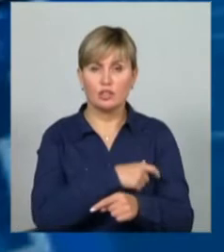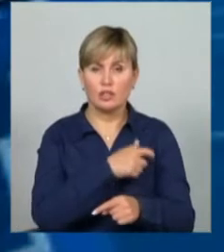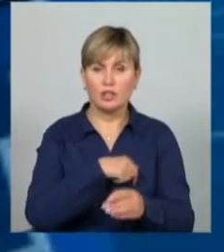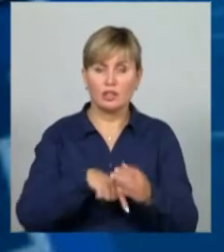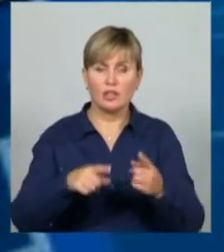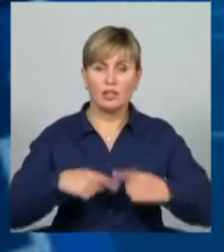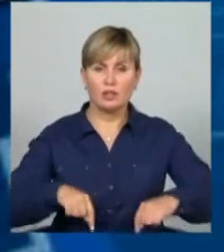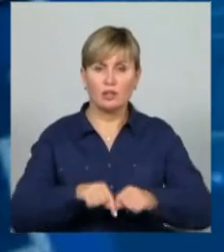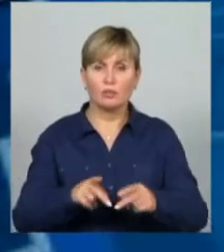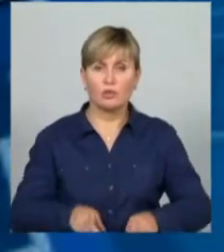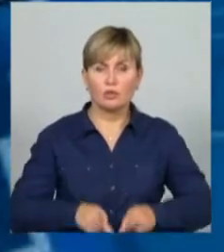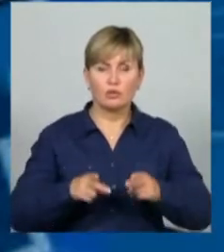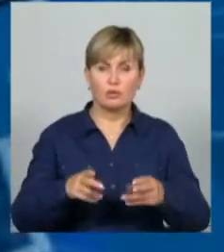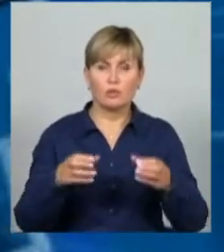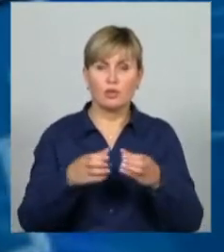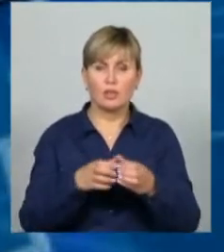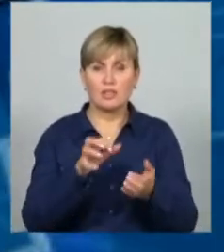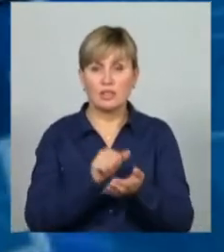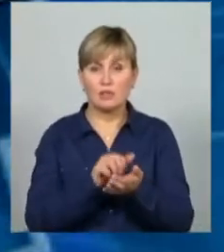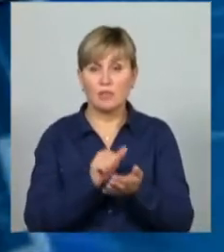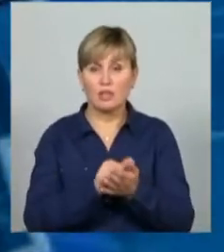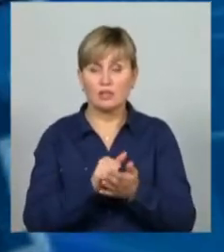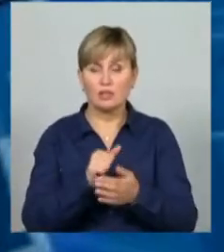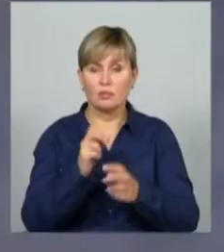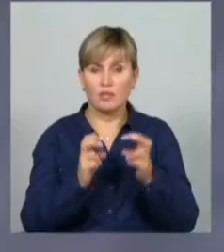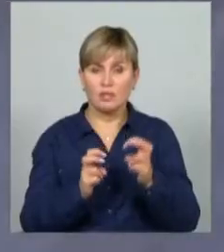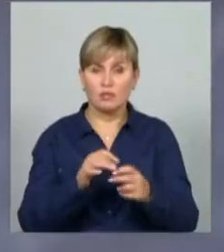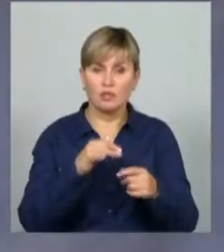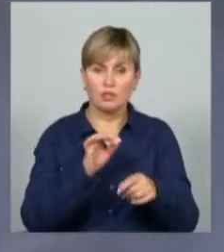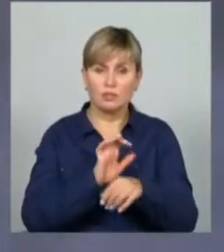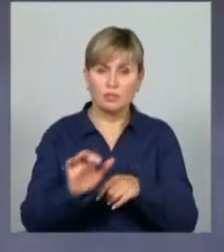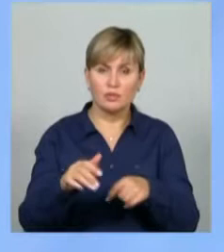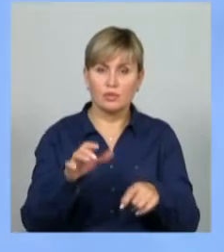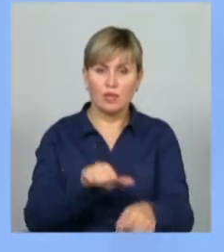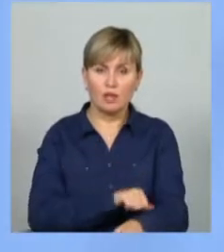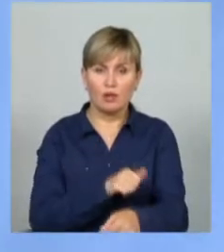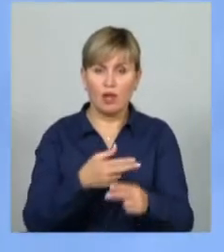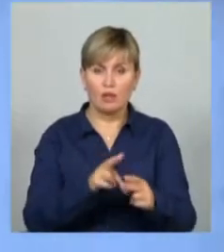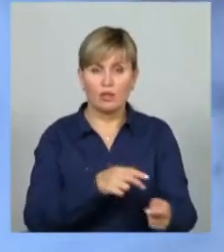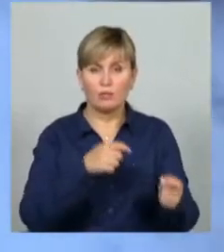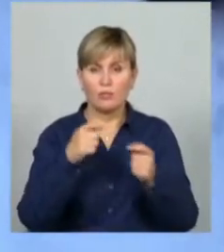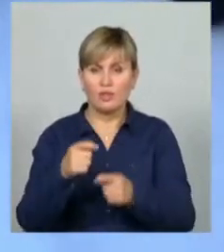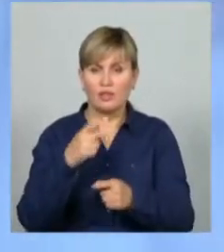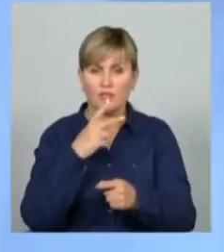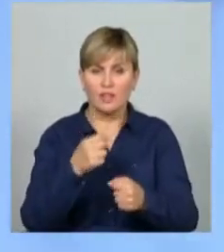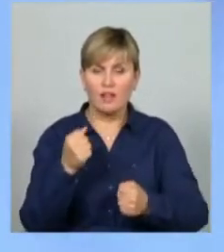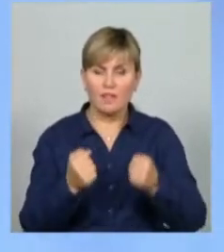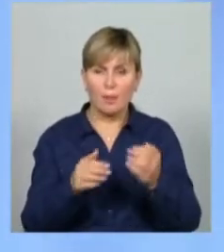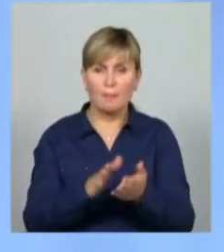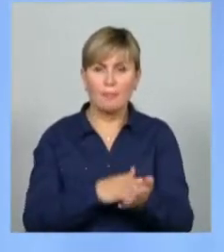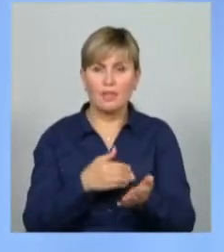транснациональной организованной преступной группировки. Она занималась производством и сбытом наркотиков, которые поставляли под видом автомобильных